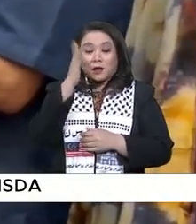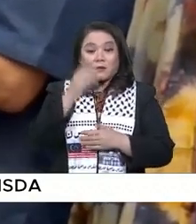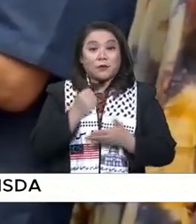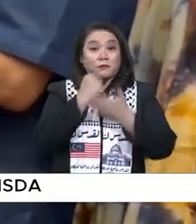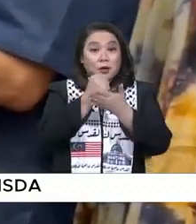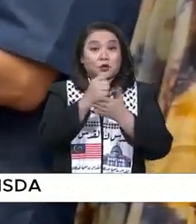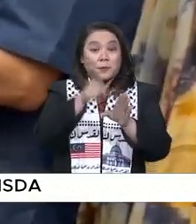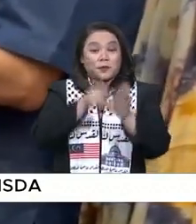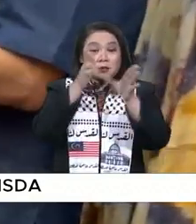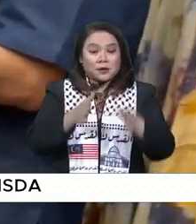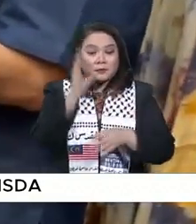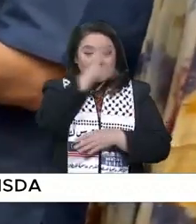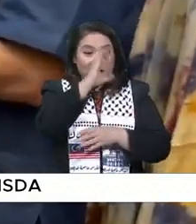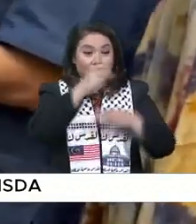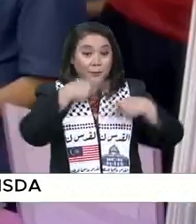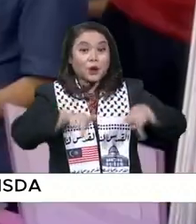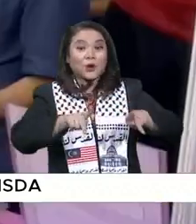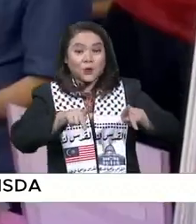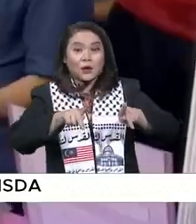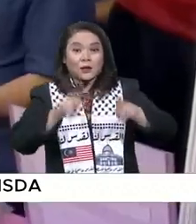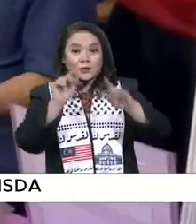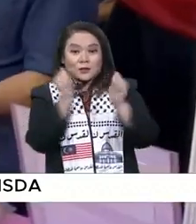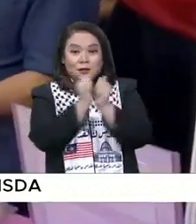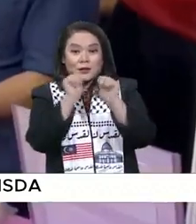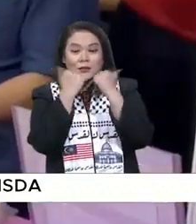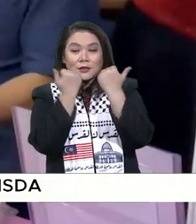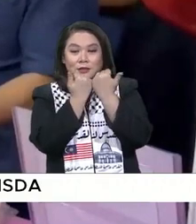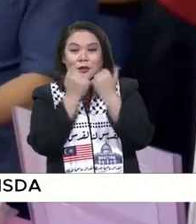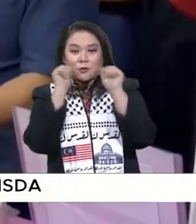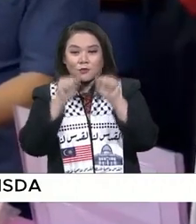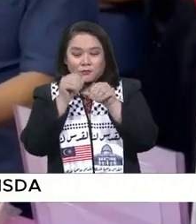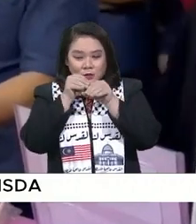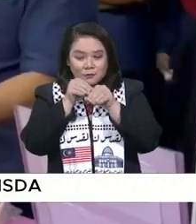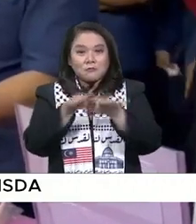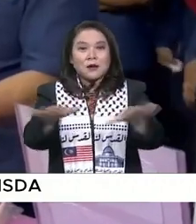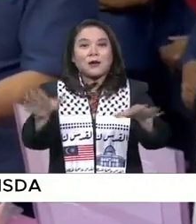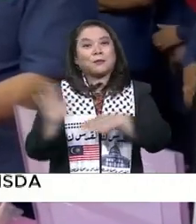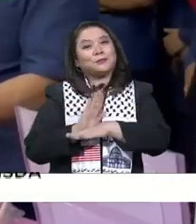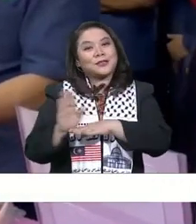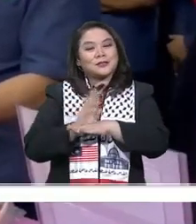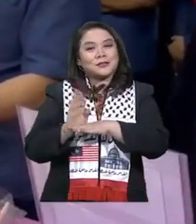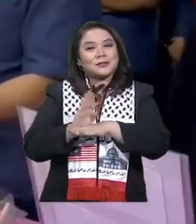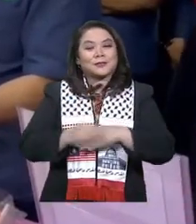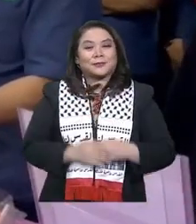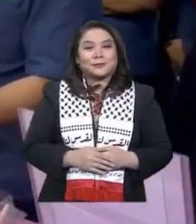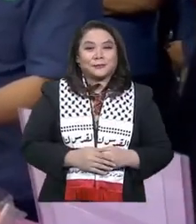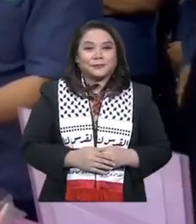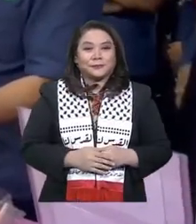peserta mencari peluang dengan agensi berkaitan supaya dapat mengembangkan perniagaan mereka.